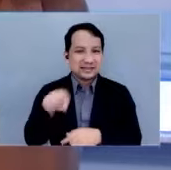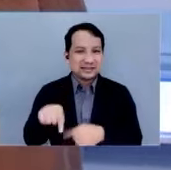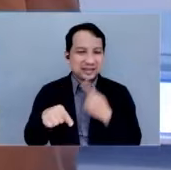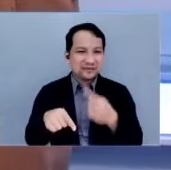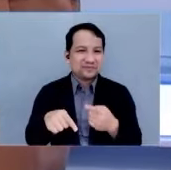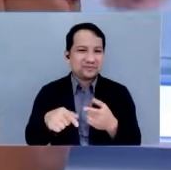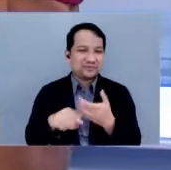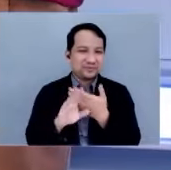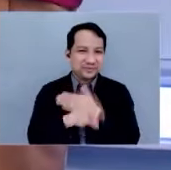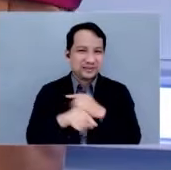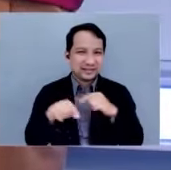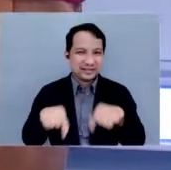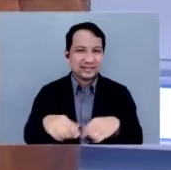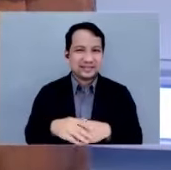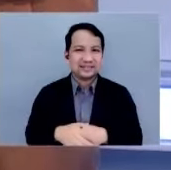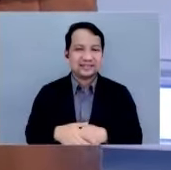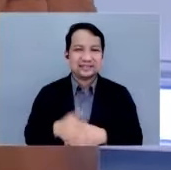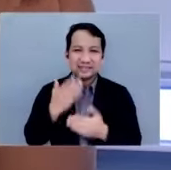Thank you so much, po.